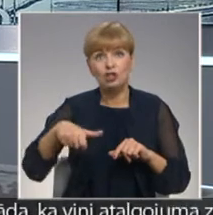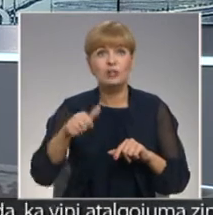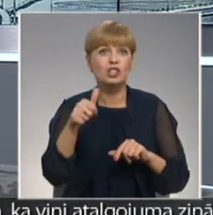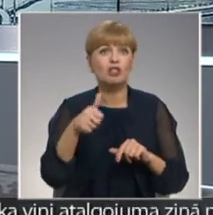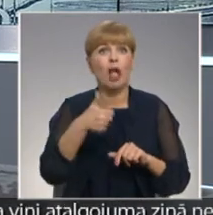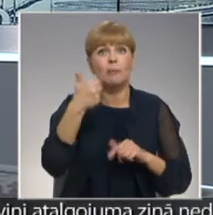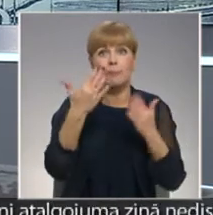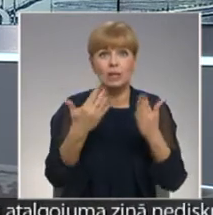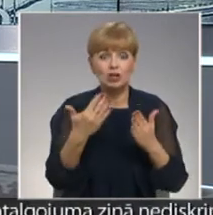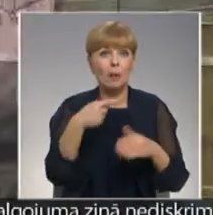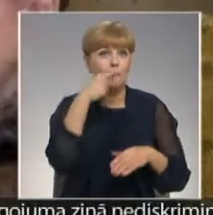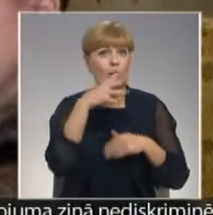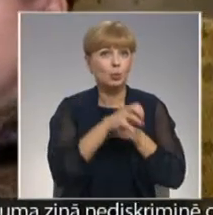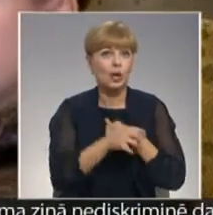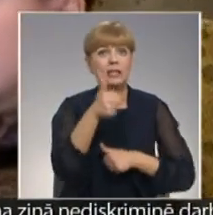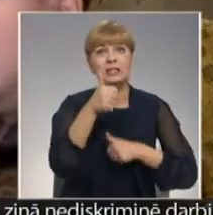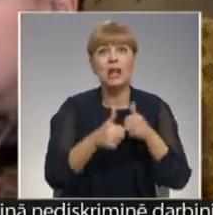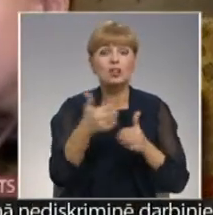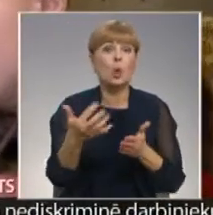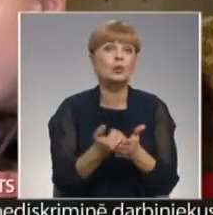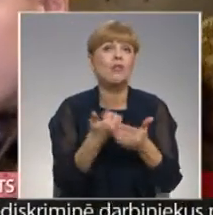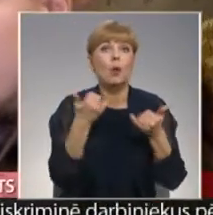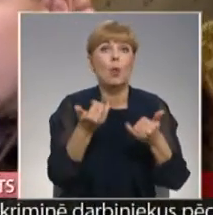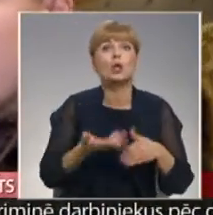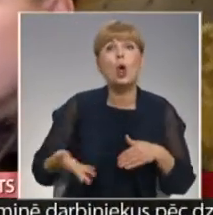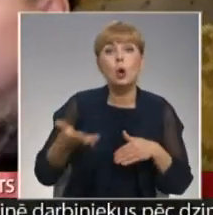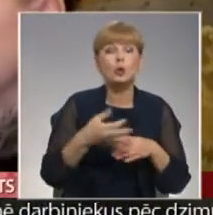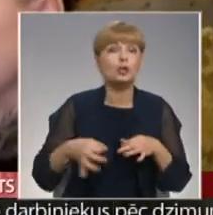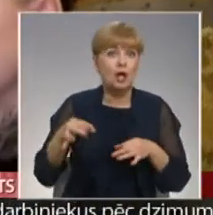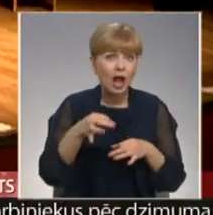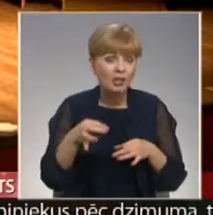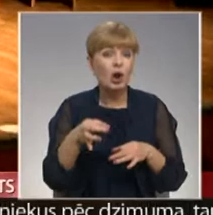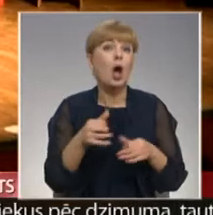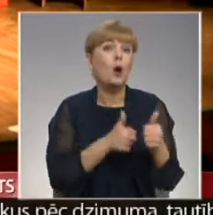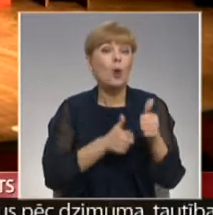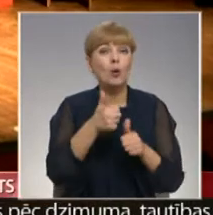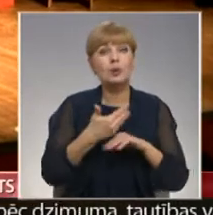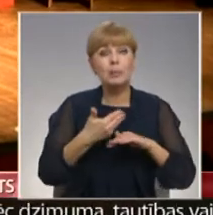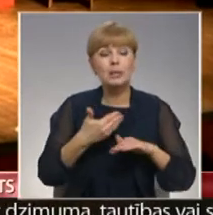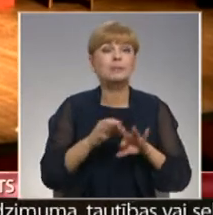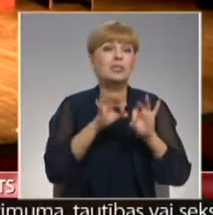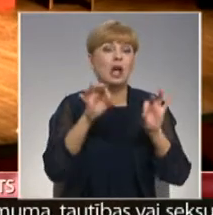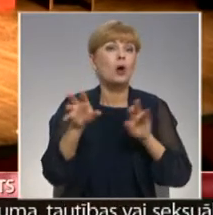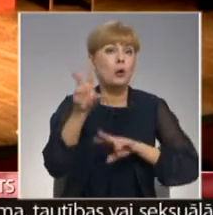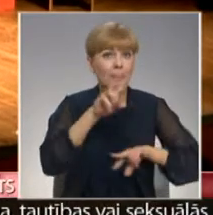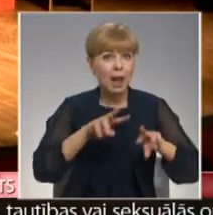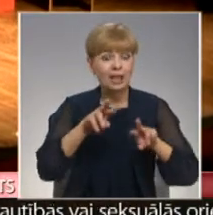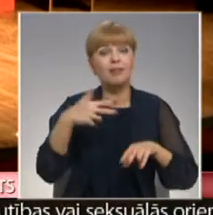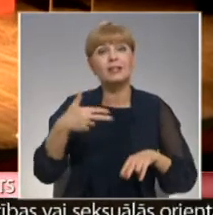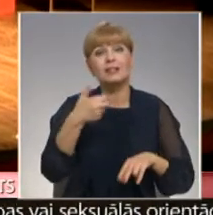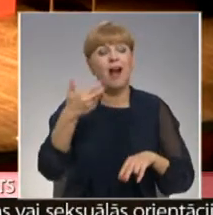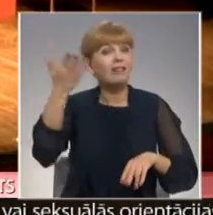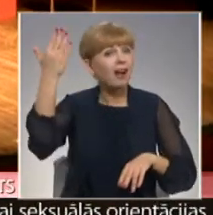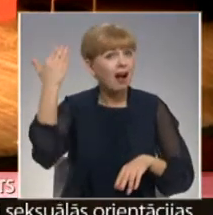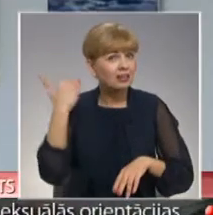TV Spektrs. Skatuves runas un mazo uzvedumu konkursu pirmsākumu meklējam vismaz 30 gadus